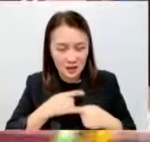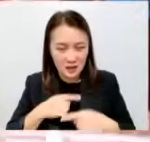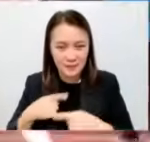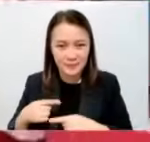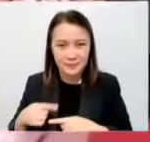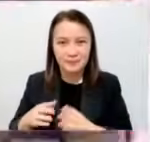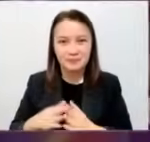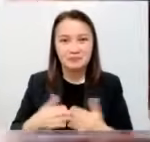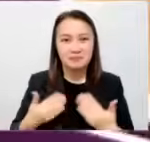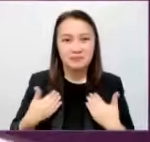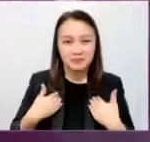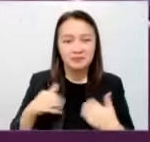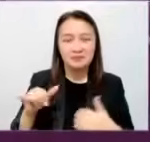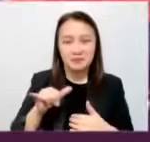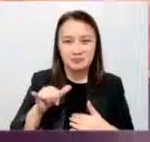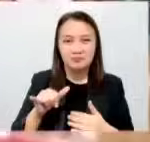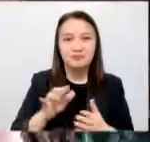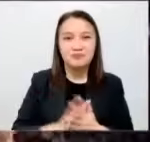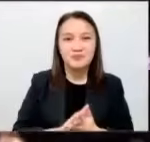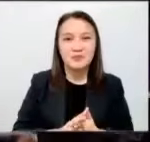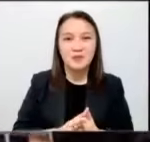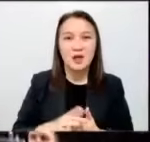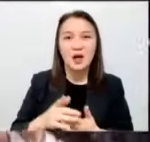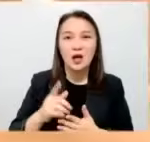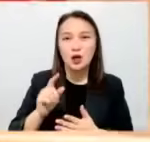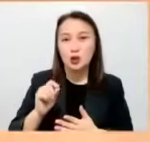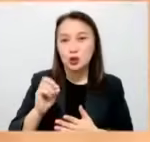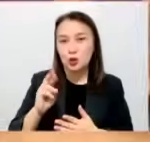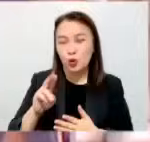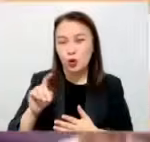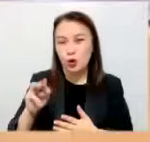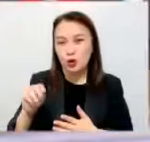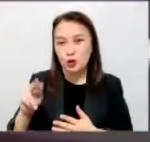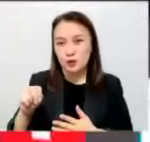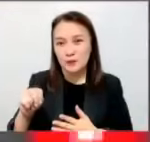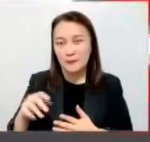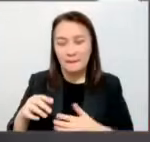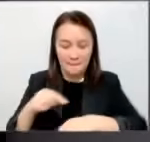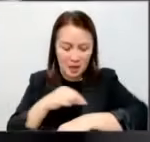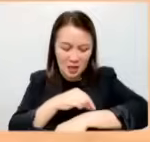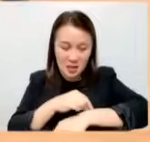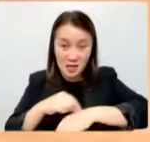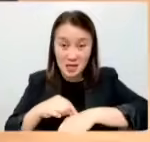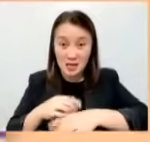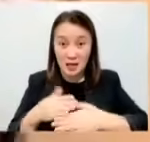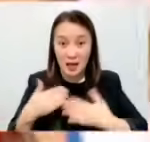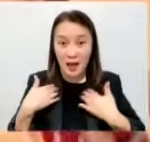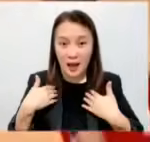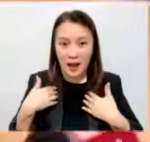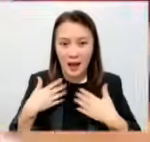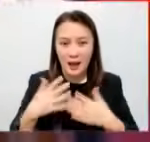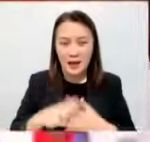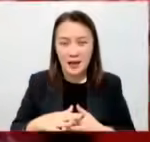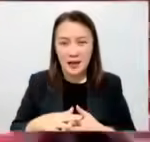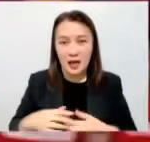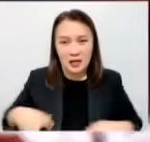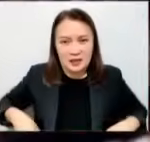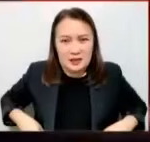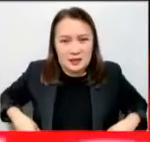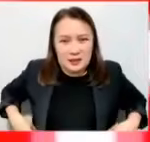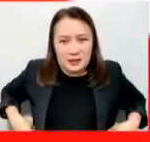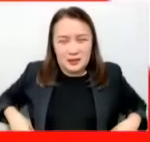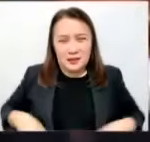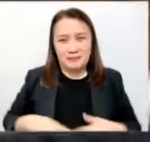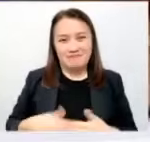calf injury at AJ Edu na may torn meniscus. Hindi naman natapos ni Kai Soto ang tourney dahil sa kanyang rib injury na nasustain